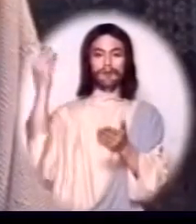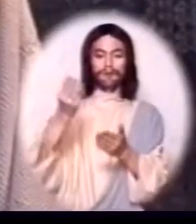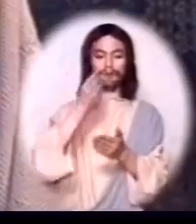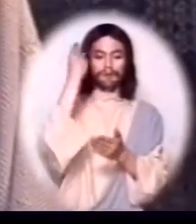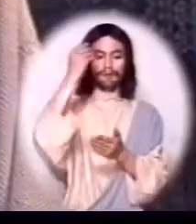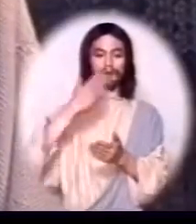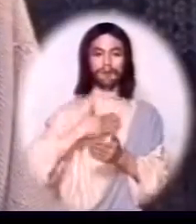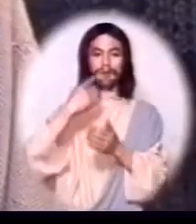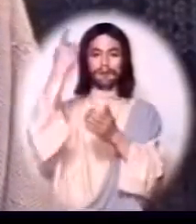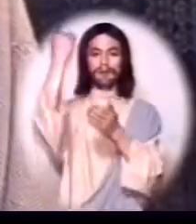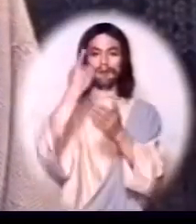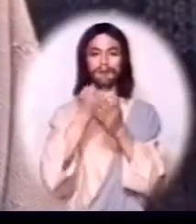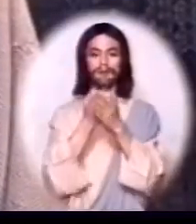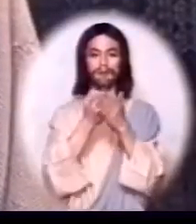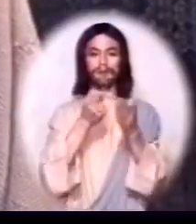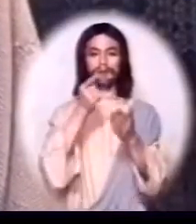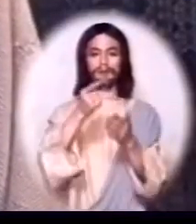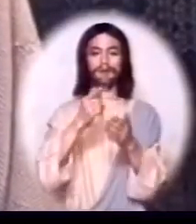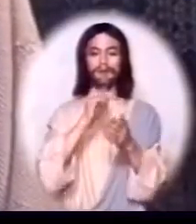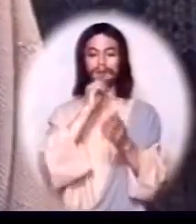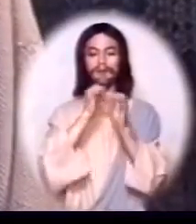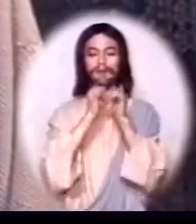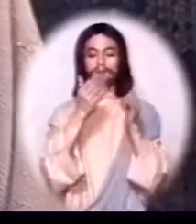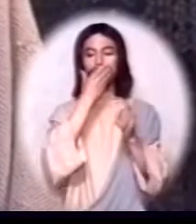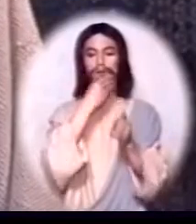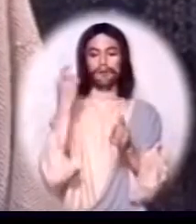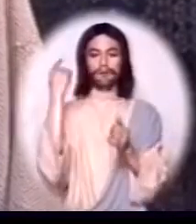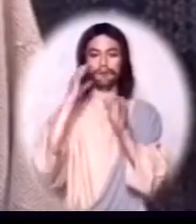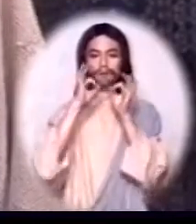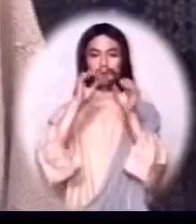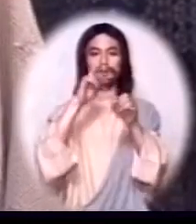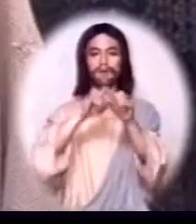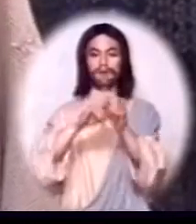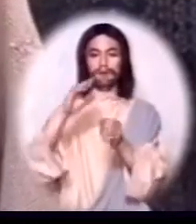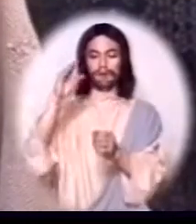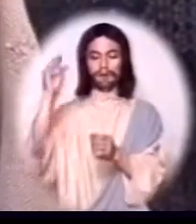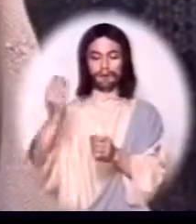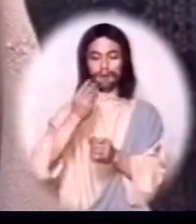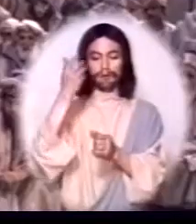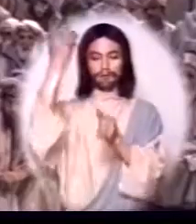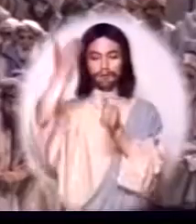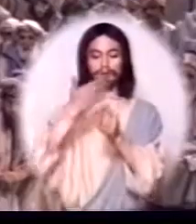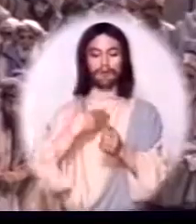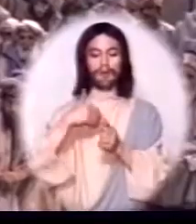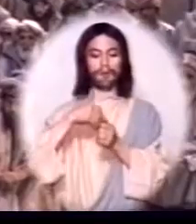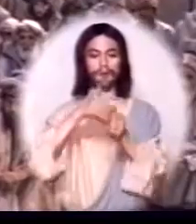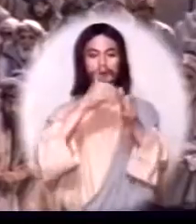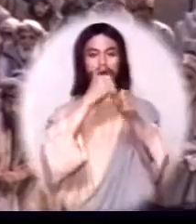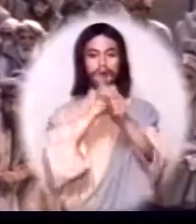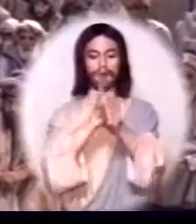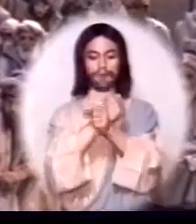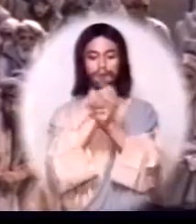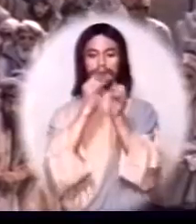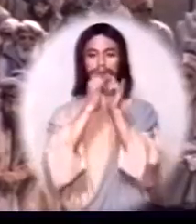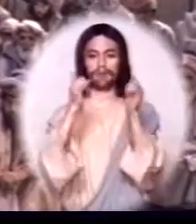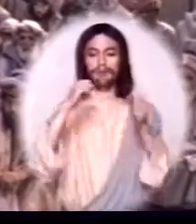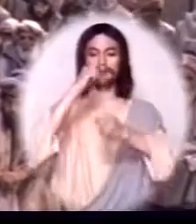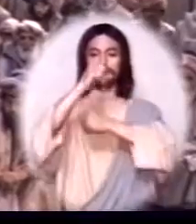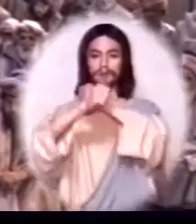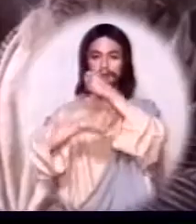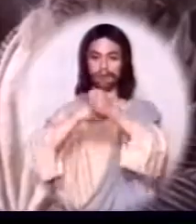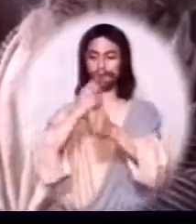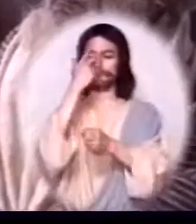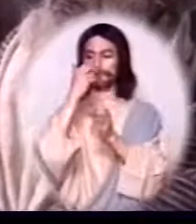주의 성령이 내게 임하셨으니 이는 가난한 자에게 복음을 전하시려고 내게 기름을 부으시고 나를 보내사 포로된